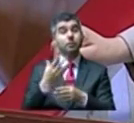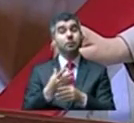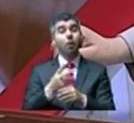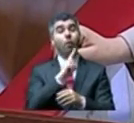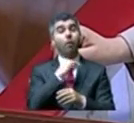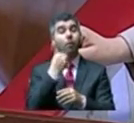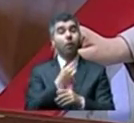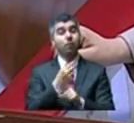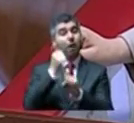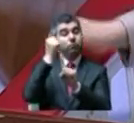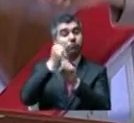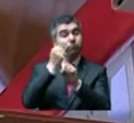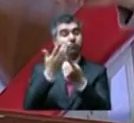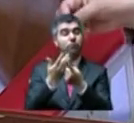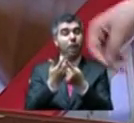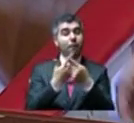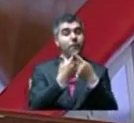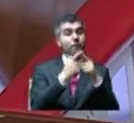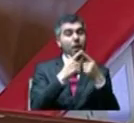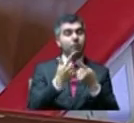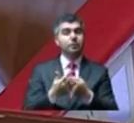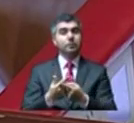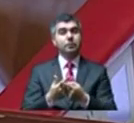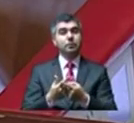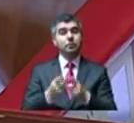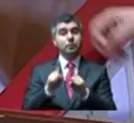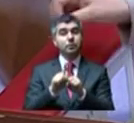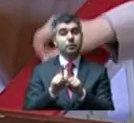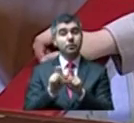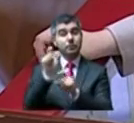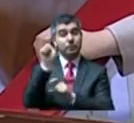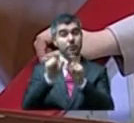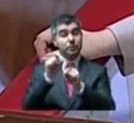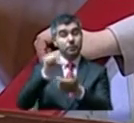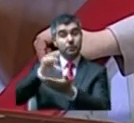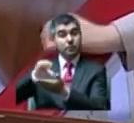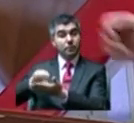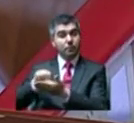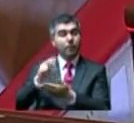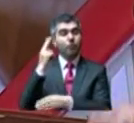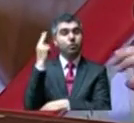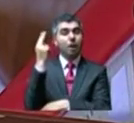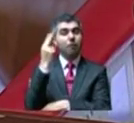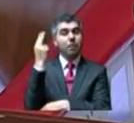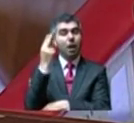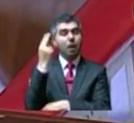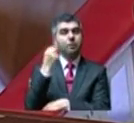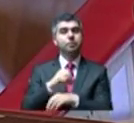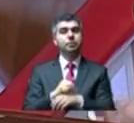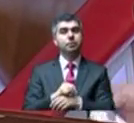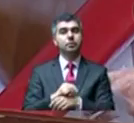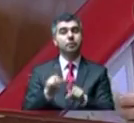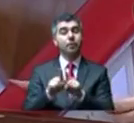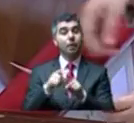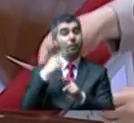للحكومه بذلت مساعي كبيره من اجل توفير مناصب ماليه في الجامعات وهنا يكفي ان اذكر انه